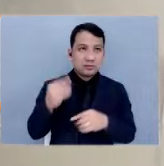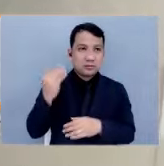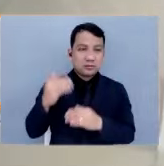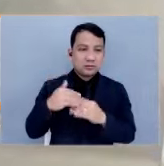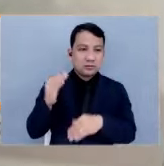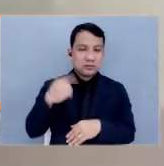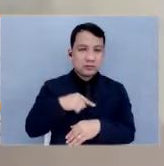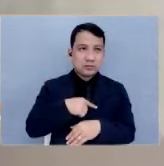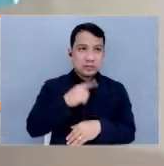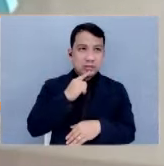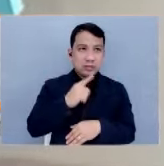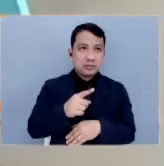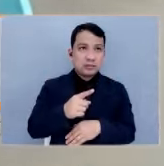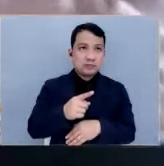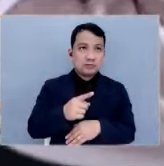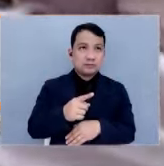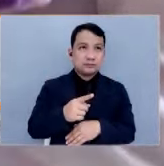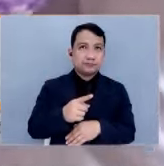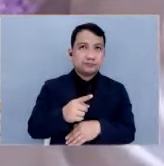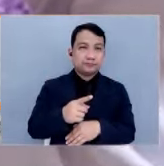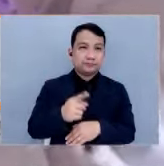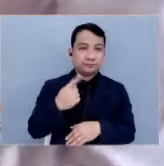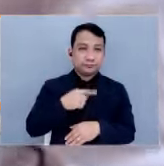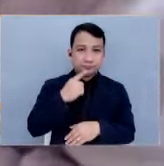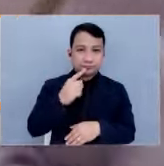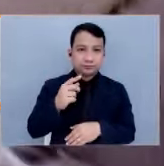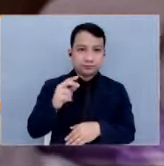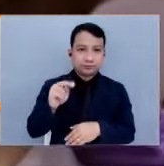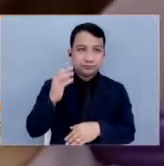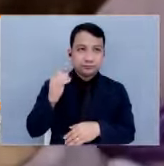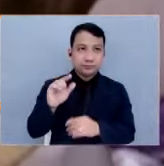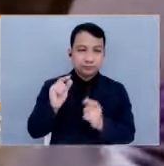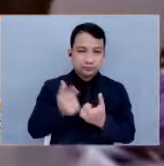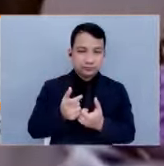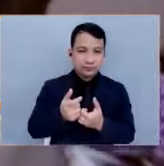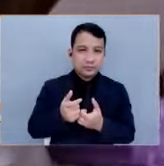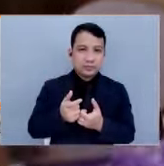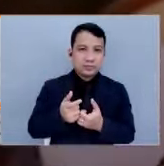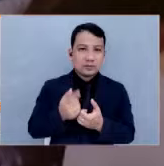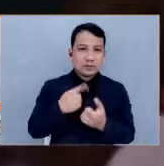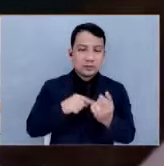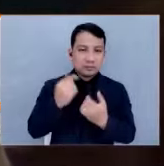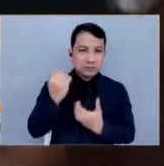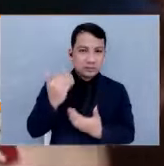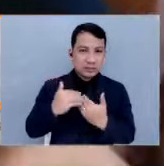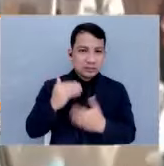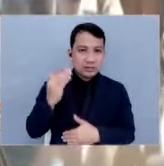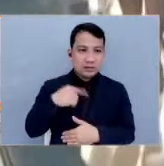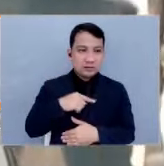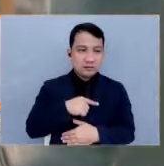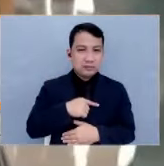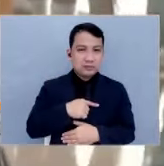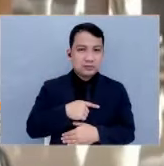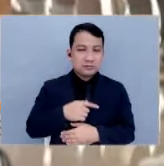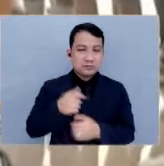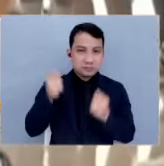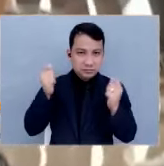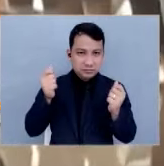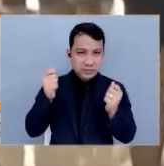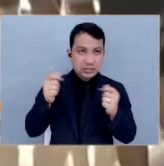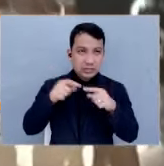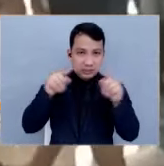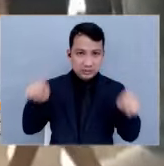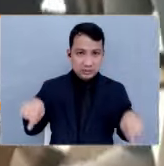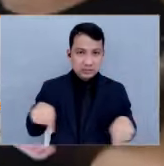para sa sold-out concerts ng Nation's Girl Group. Karamihan sa kanila, may bit-bit pang mga placard